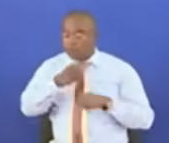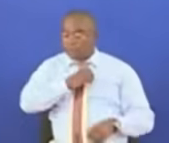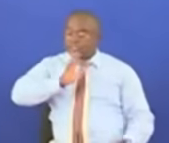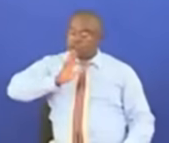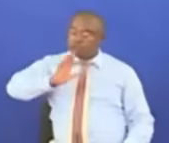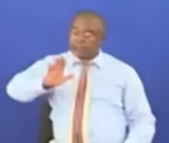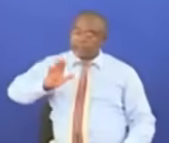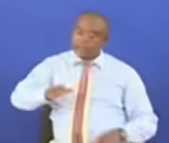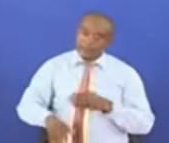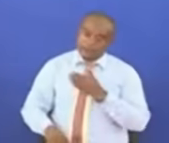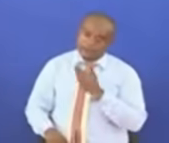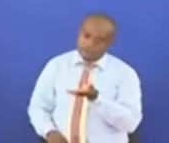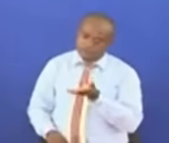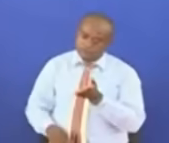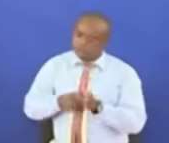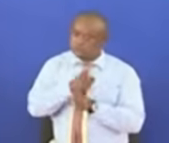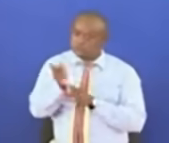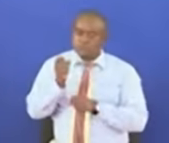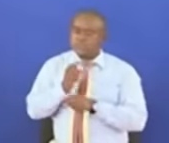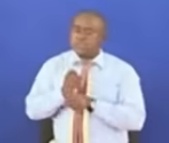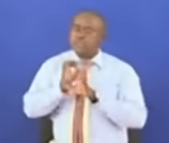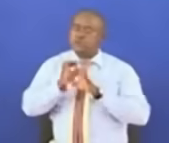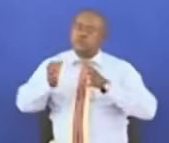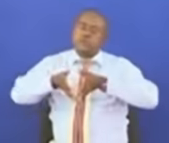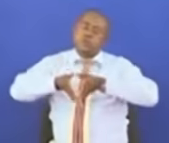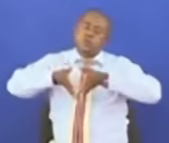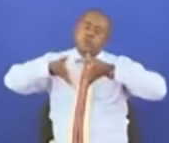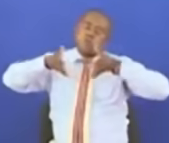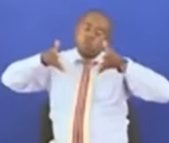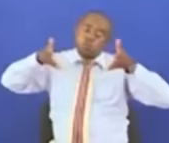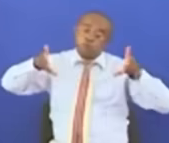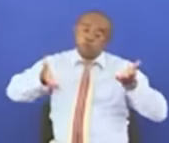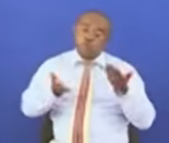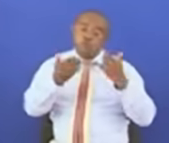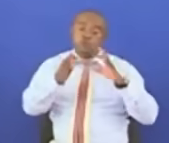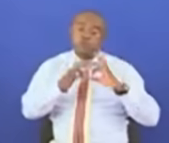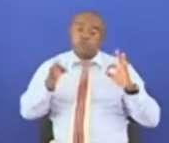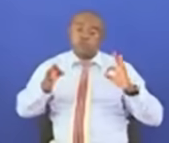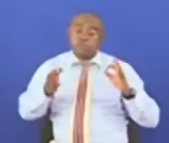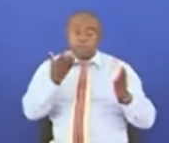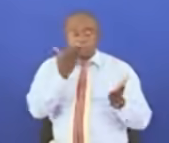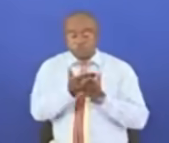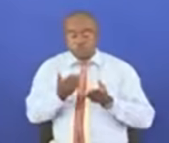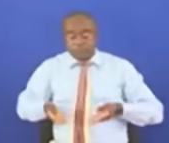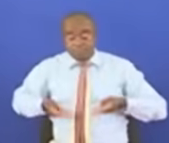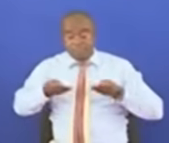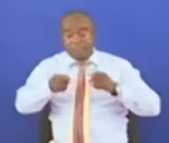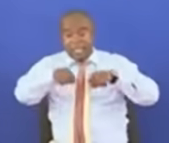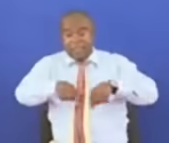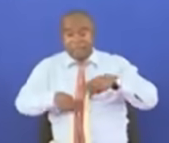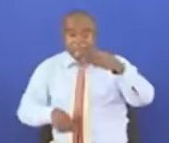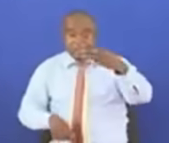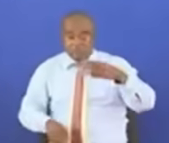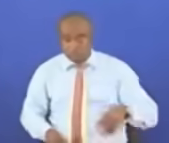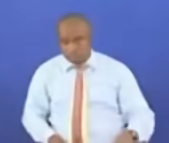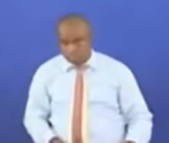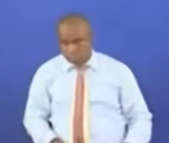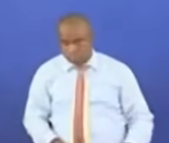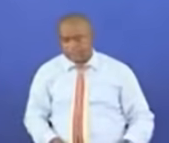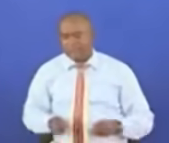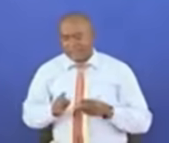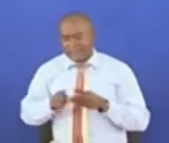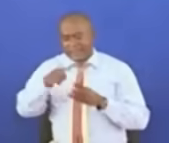Waziri Mkuu kwa kazi kubwa walioifanya katika kuiboresha, kuileta miswada hii, lakini pia katika jedwali la serikali